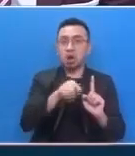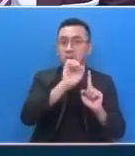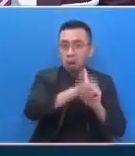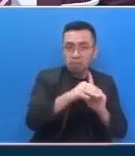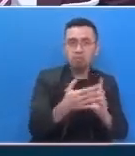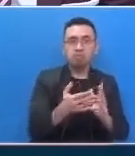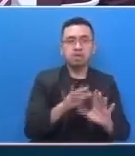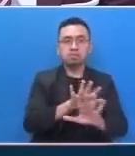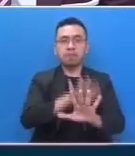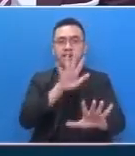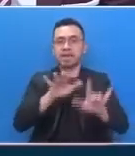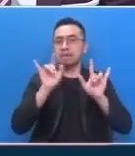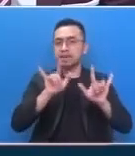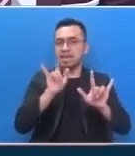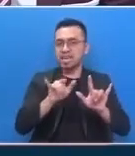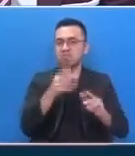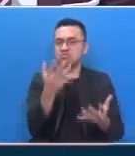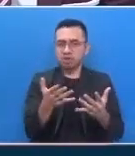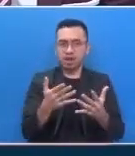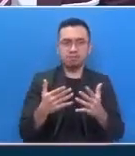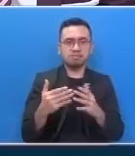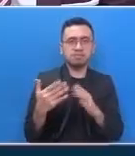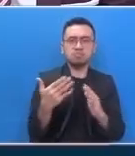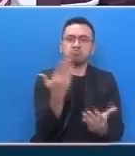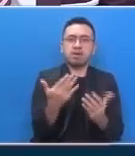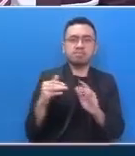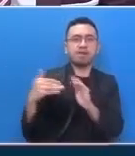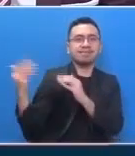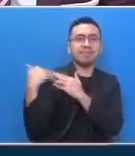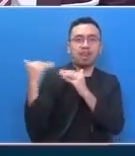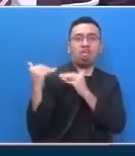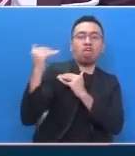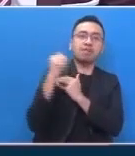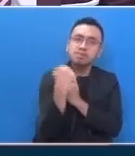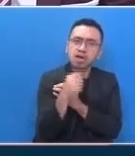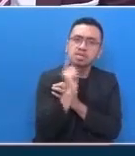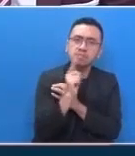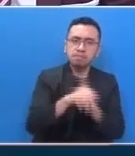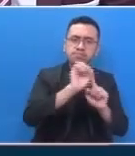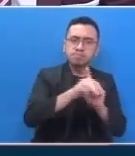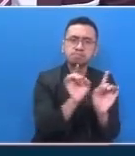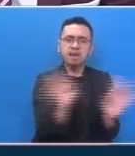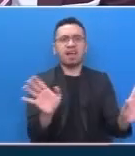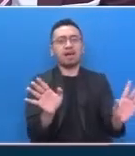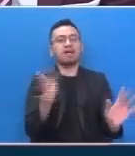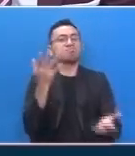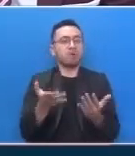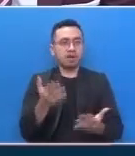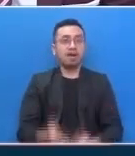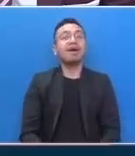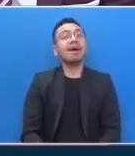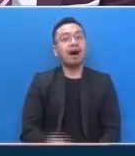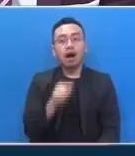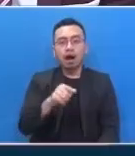Perjuangan karena berani menyatakan sikap yang berbeda saya pikir kedua-duanya mencoba untuk kemudian ee memberikan simbol